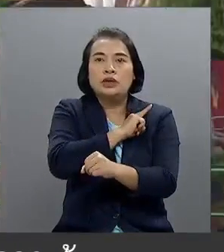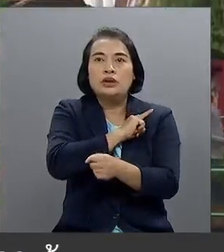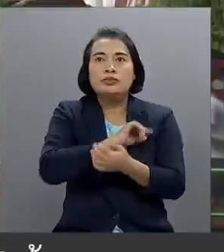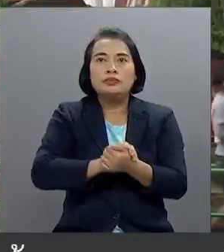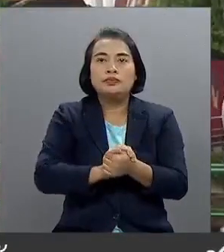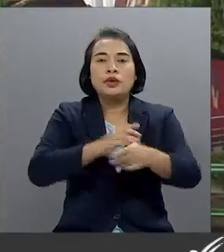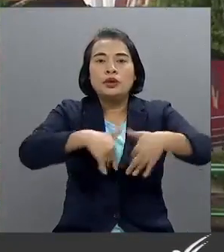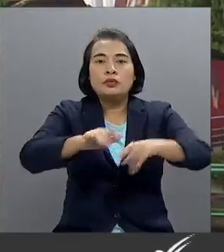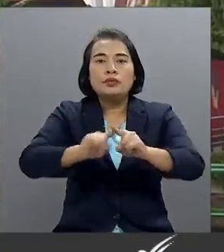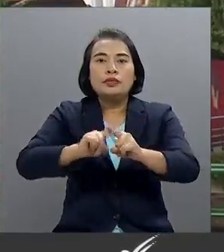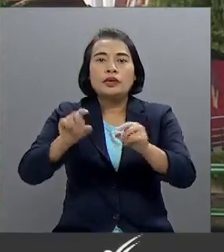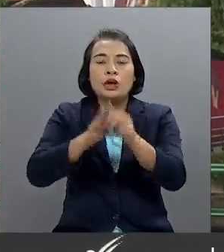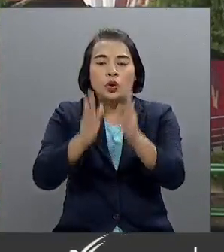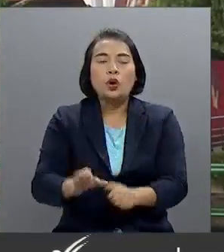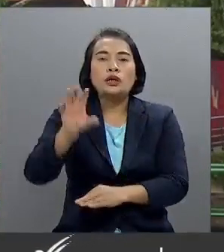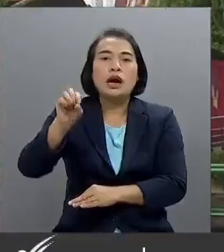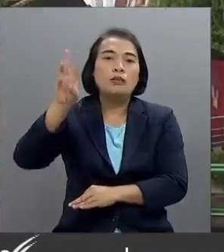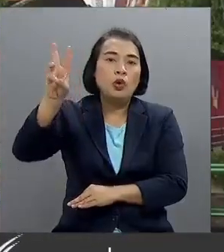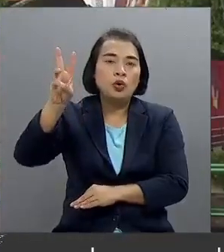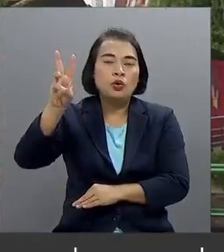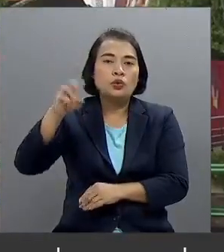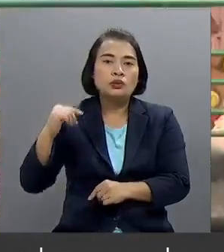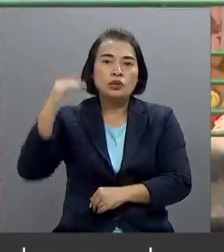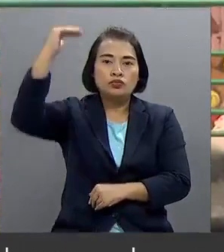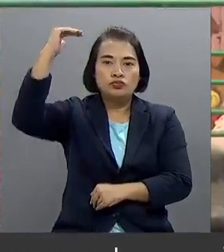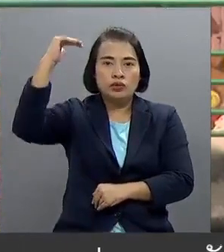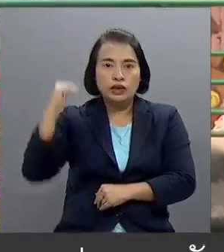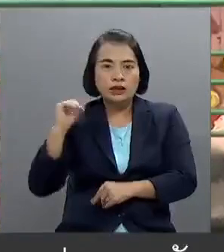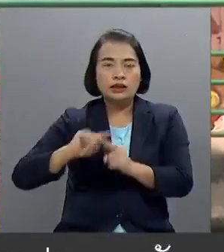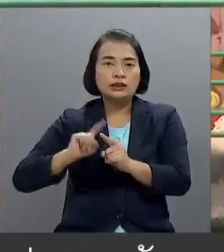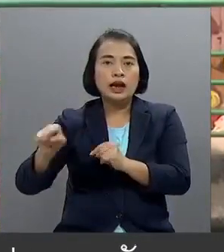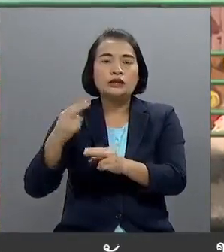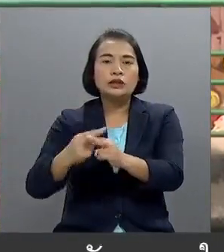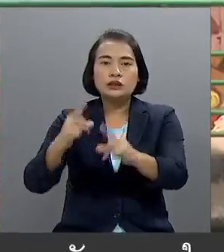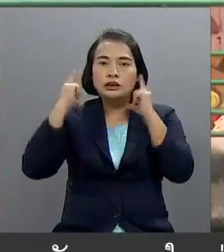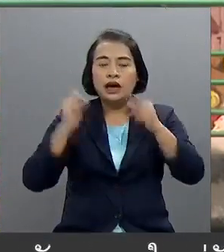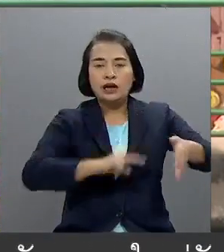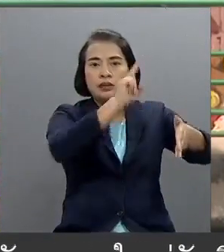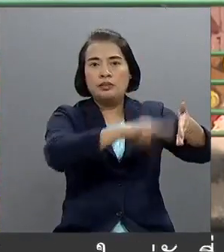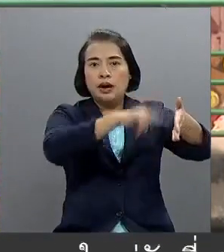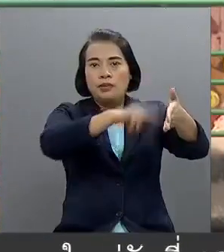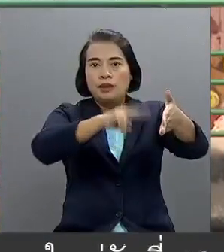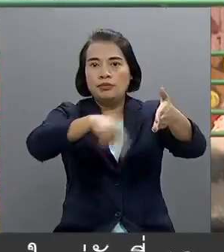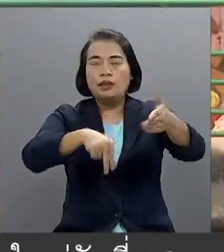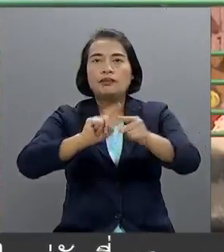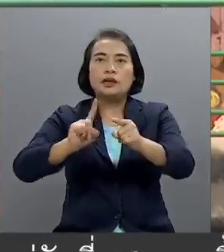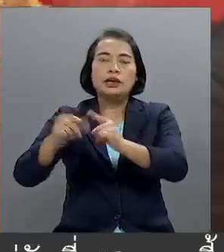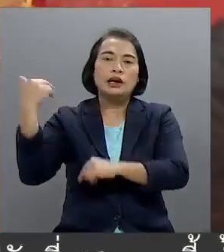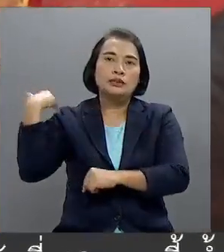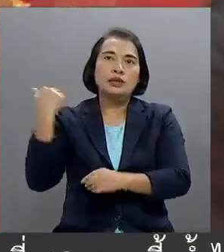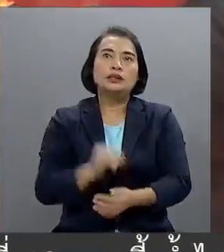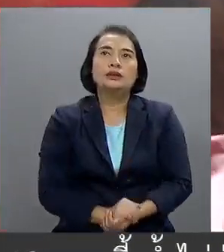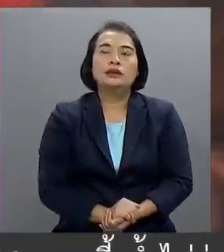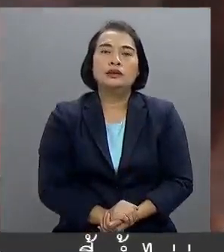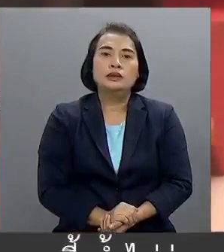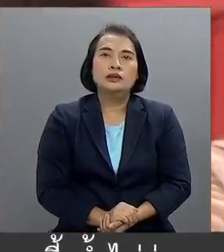ง56คนทั้งรุ่นเล็กและพี่ใหญ่ชื่อดังอ๋องเอซินบิ๊กเดลมวยสวัสดีแพนด้าดิวป๊